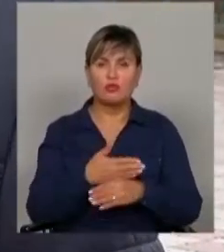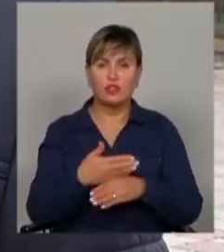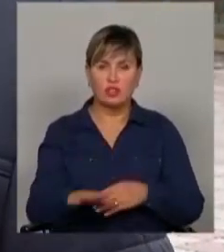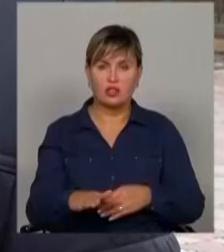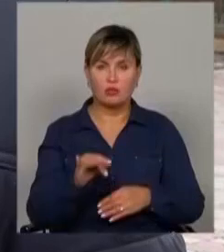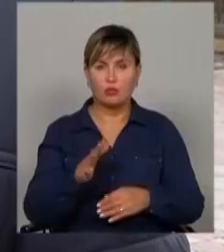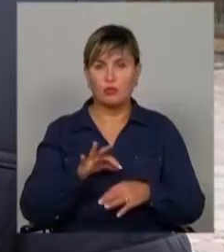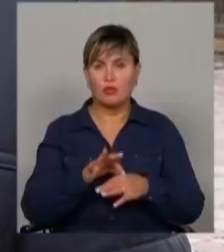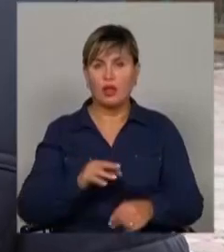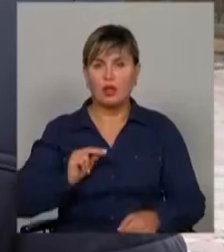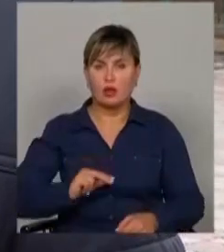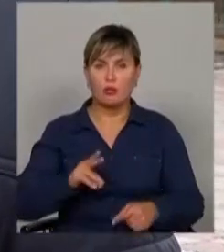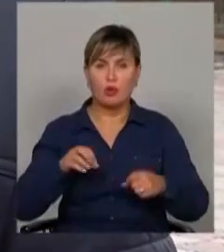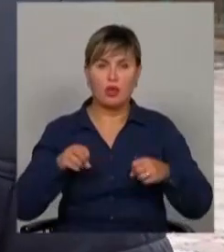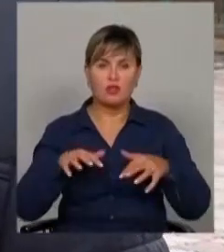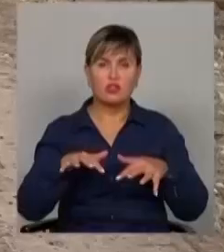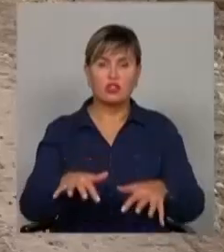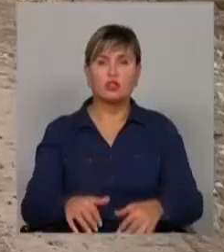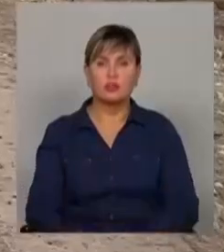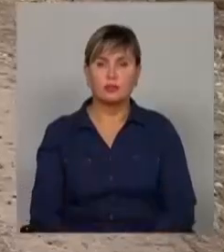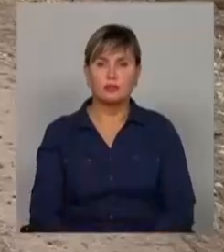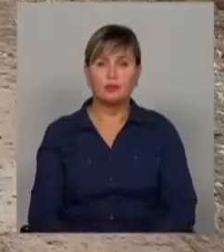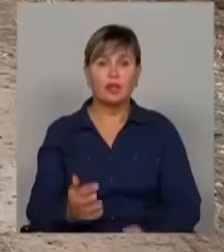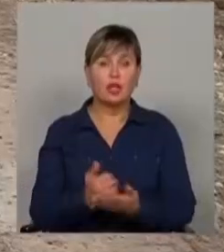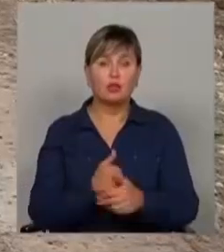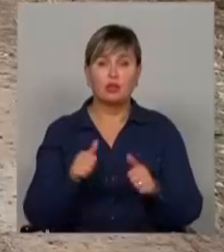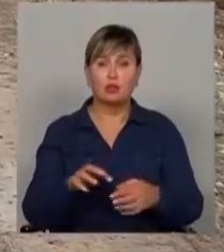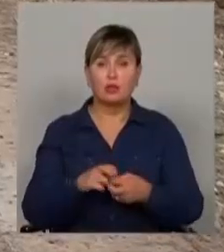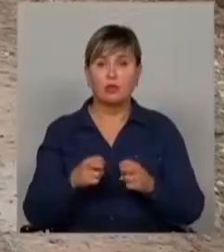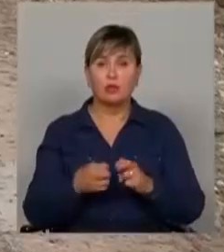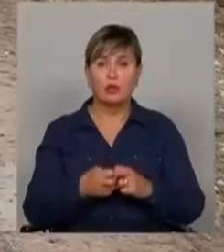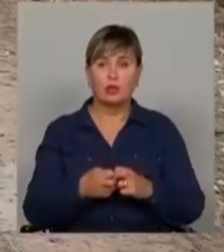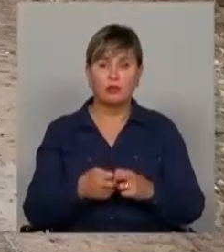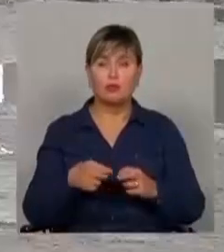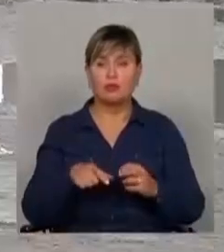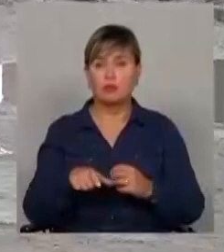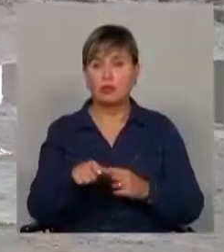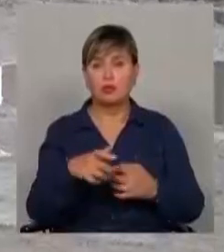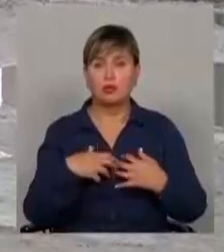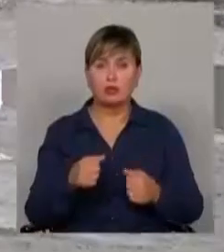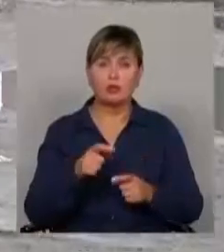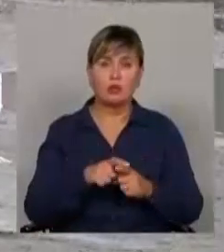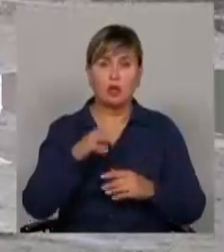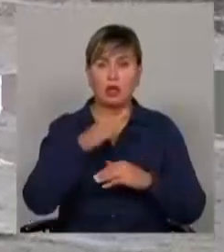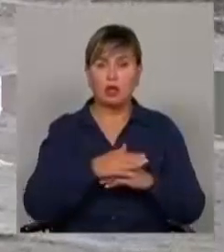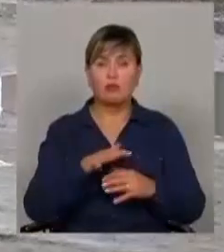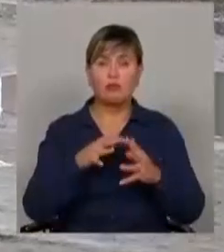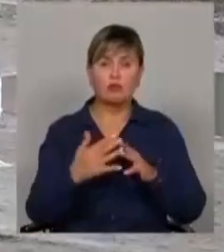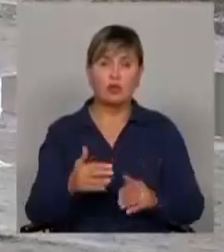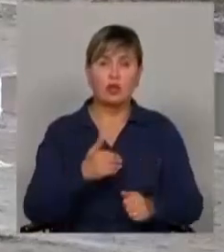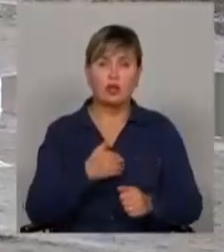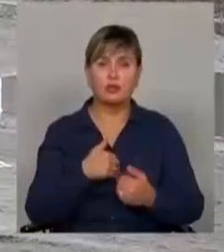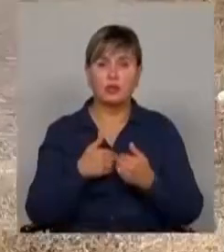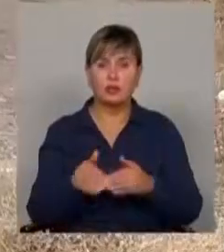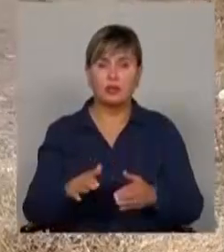проводиться работа. По освещению. Силы как-то он, да. Найдет решение и проблема с дорогами. По словам Акима, в следующем году в селах намерены